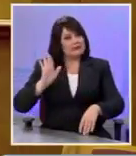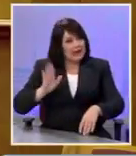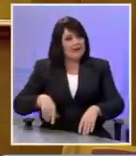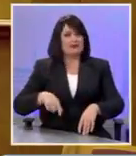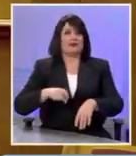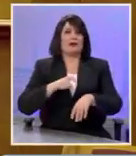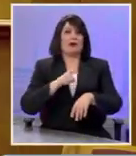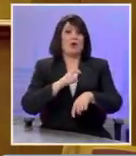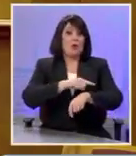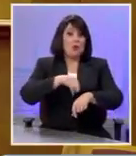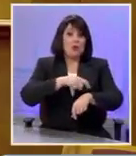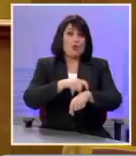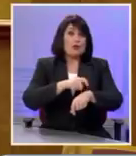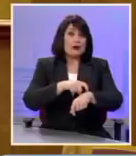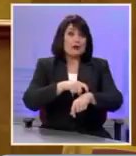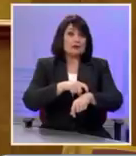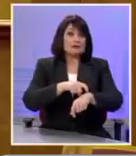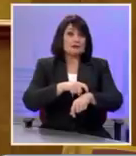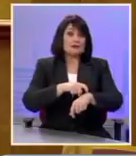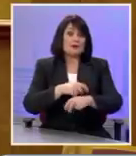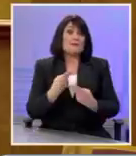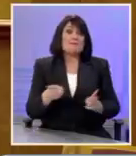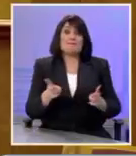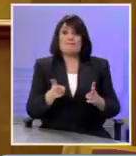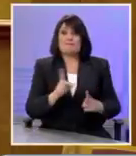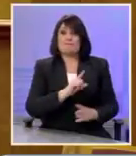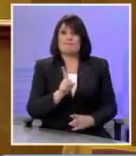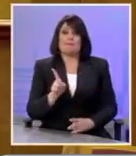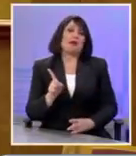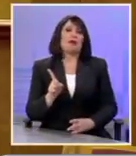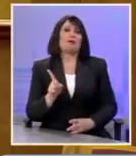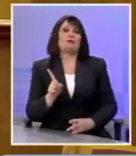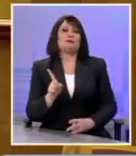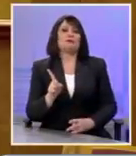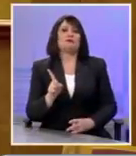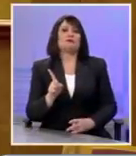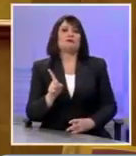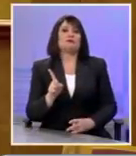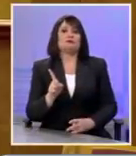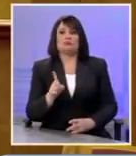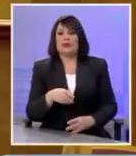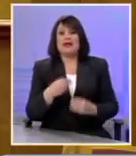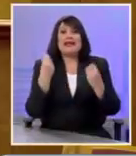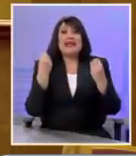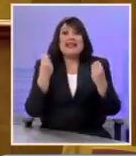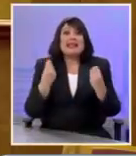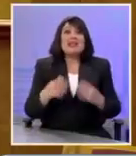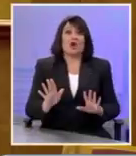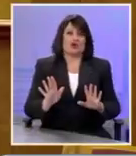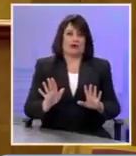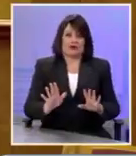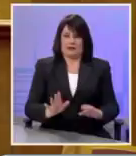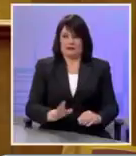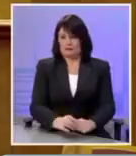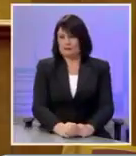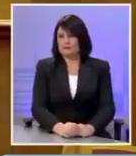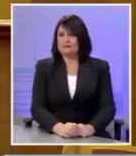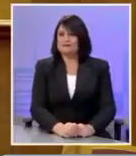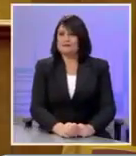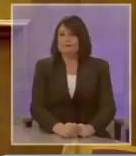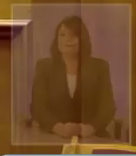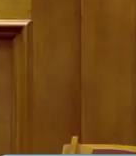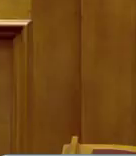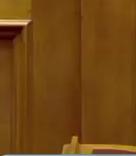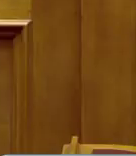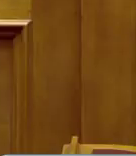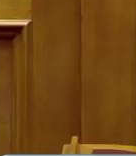την τελευταία ώρα, να μην αφήσει να πάρουν τα πράγματα δραματικές διαστάσεις. Και κάτι